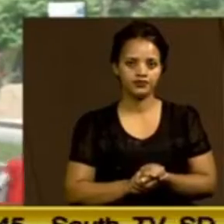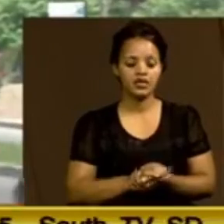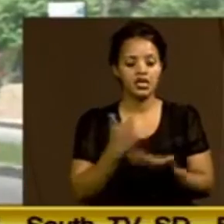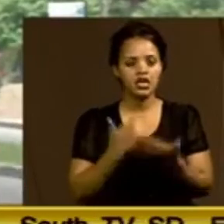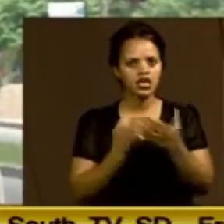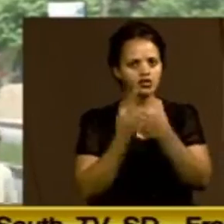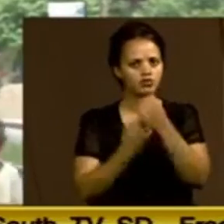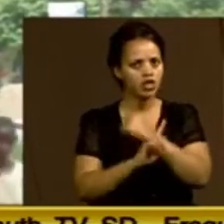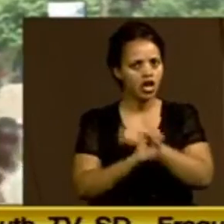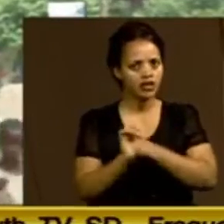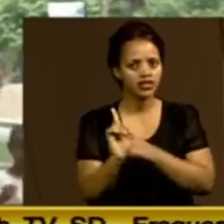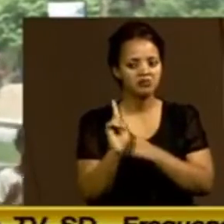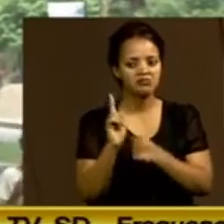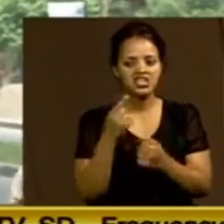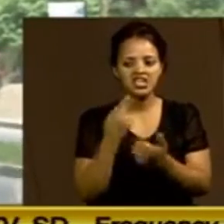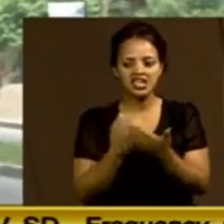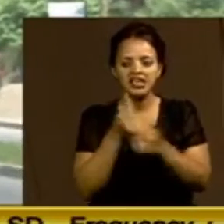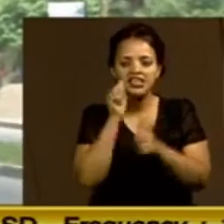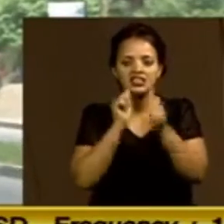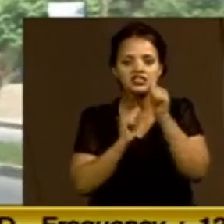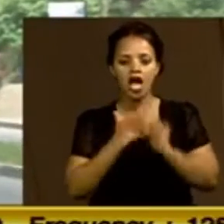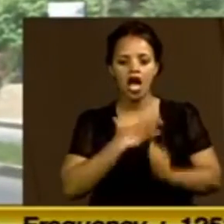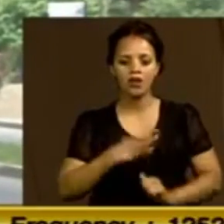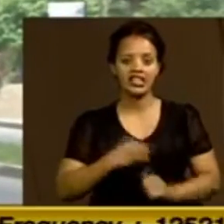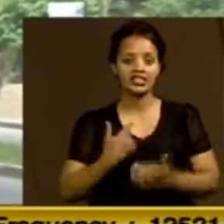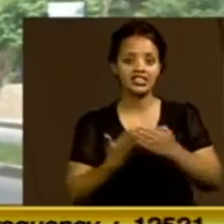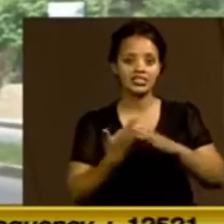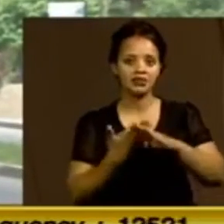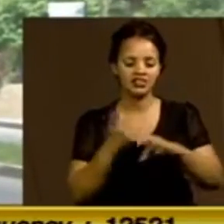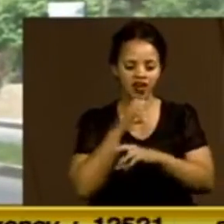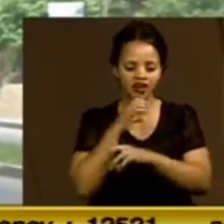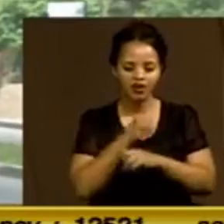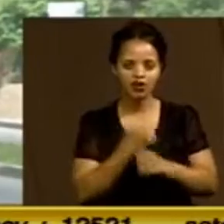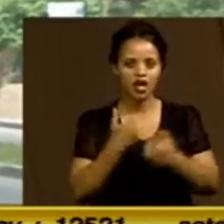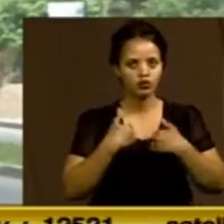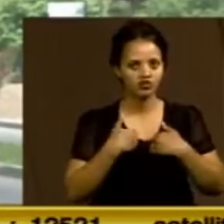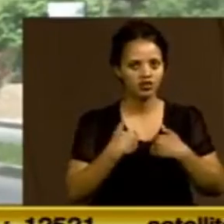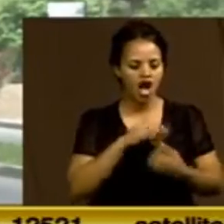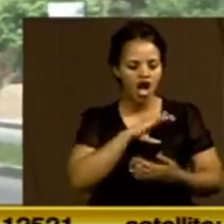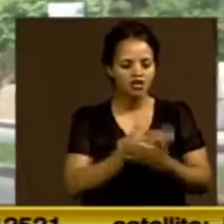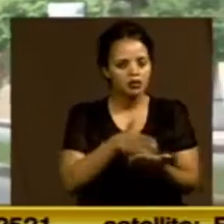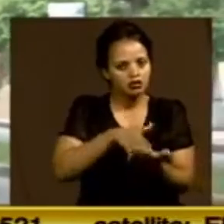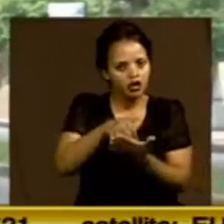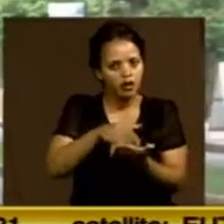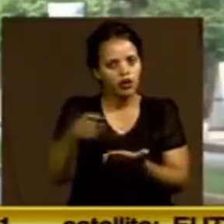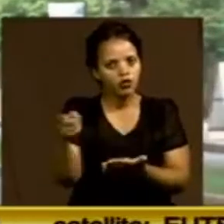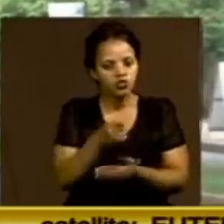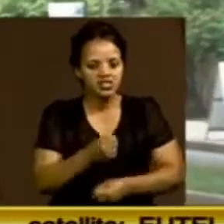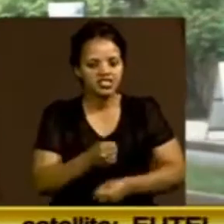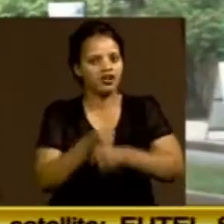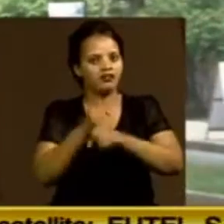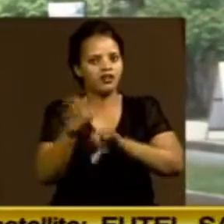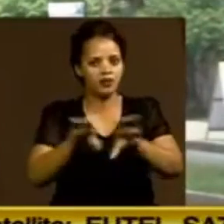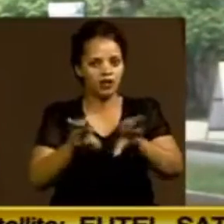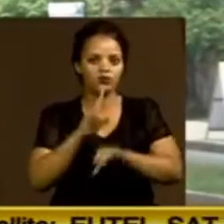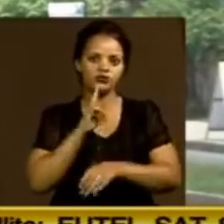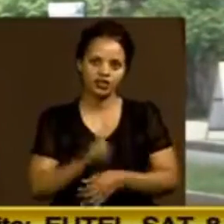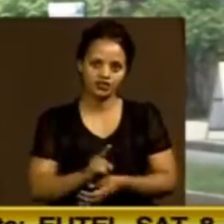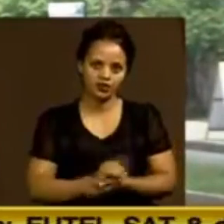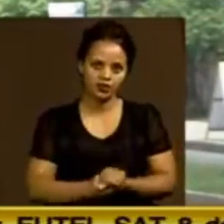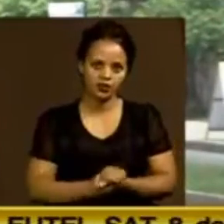ይሄ ብቻ አይደለም። እነዚህ እድር አባላት ከዚህ በፊትም አረጋውያን ላሉት፣ አቅመ ደካማ ለሆኑት ድጋፍ የሚያደርጉት